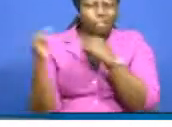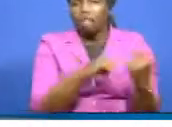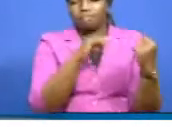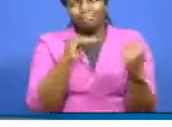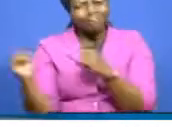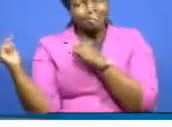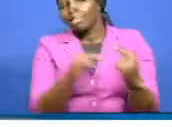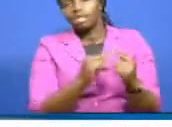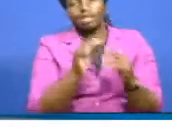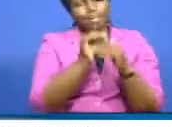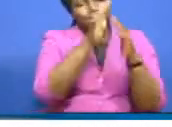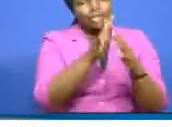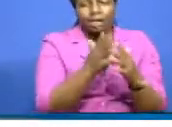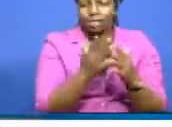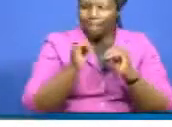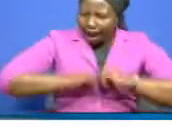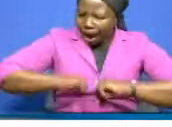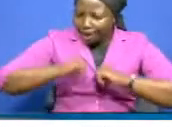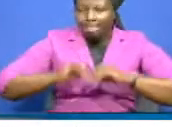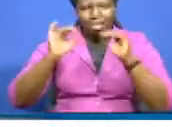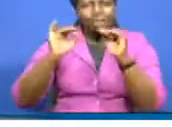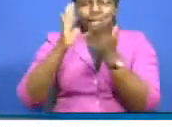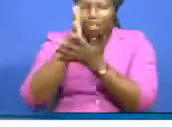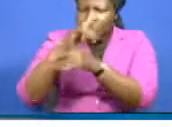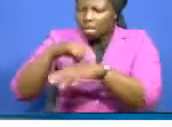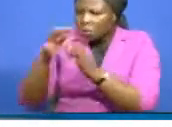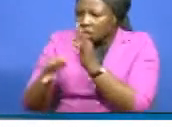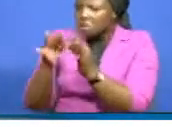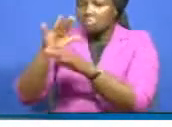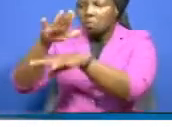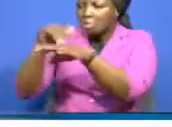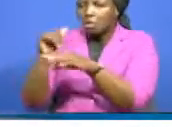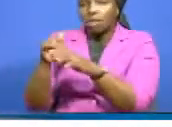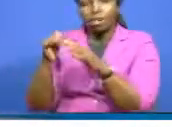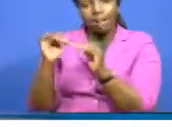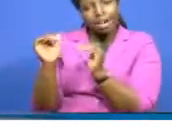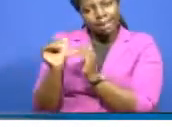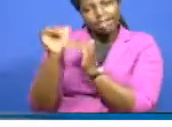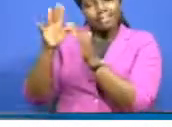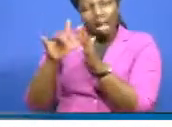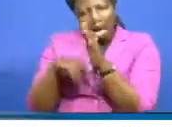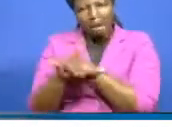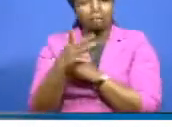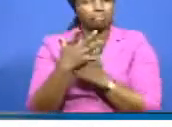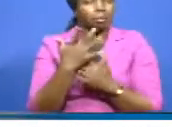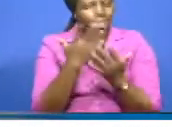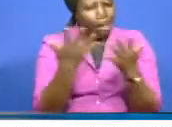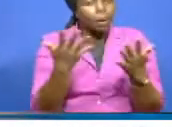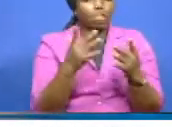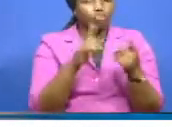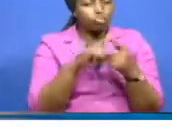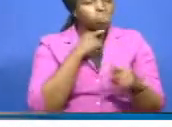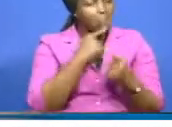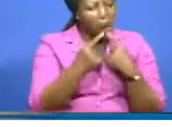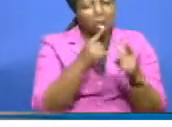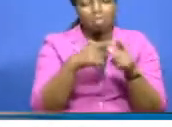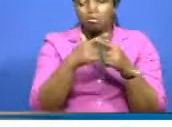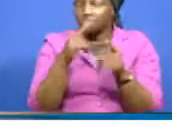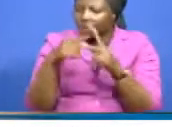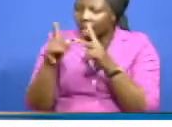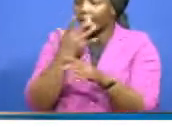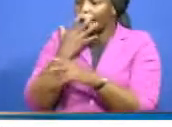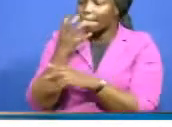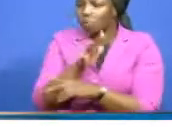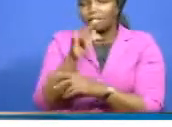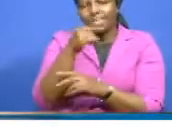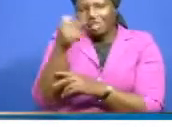viongozi hawaelewani, saa zingine ukiwaita kwenye hata jukwaa unapata ni kurushiana mambo ambayo hayafai. Hata